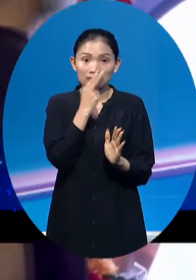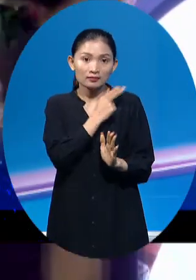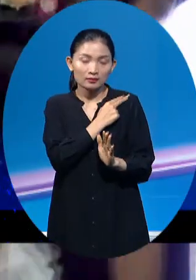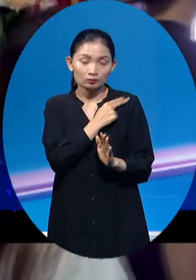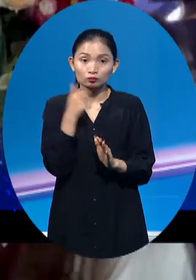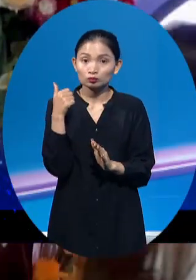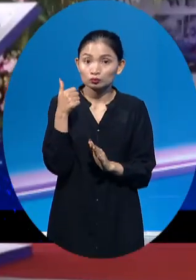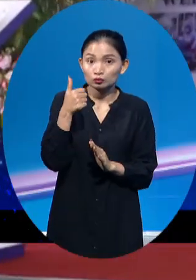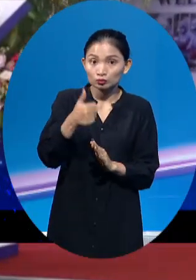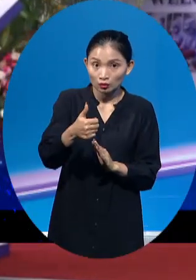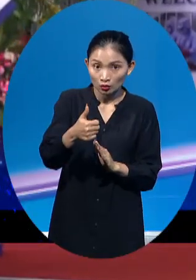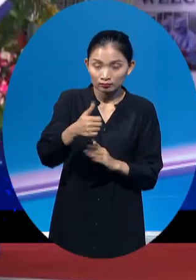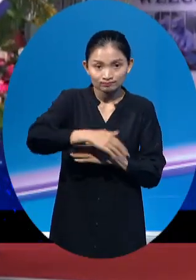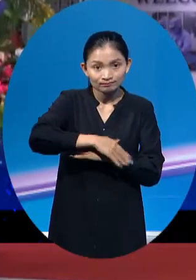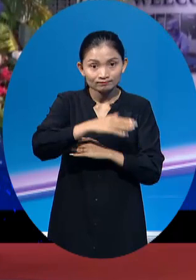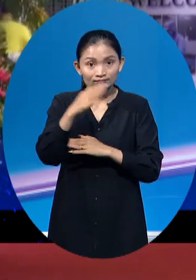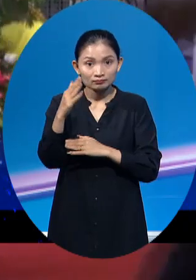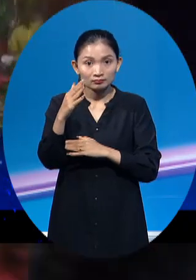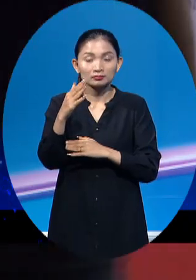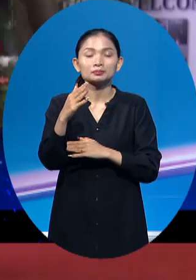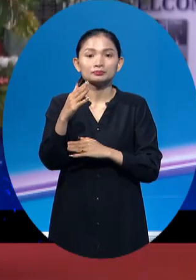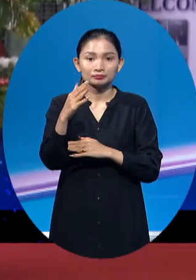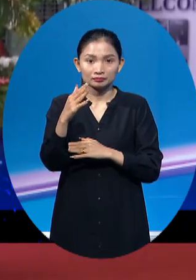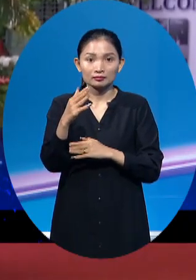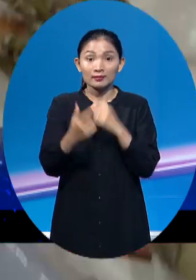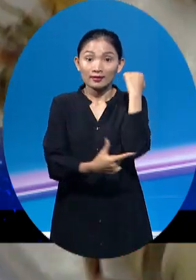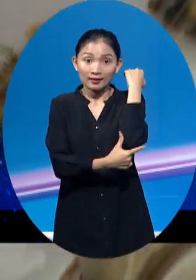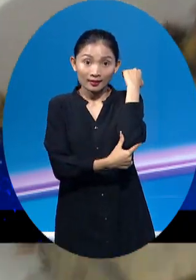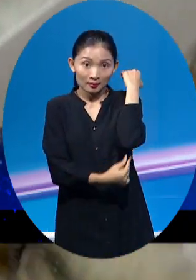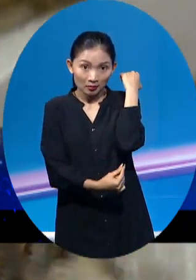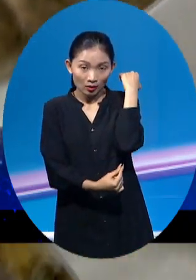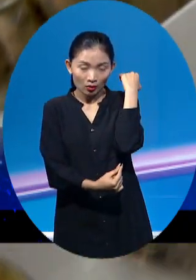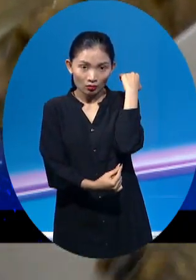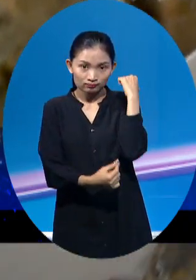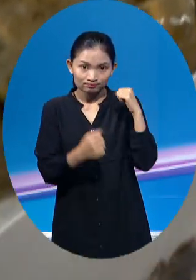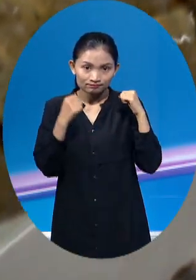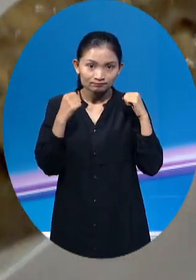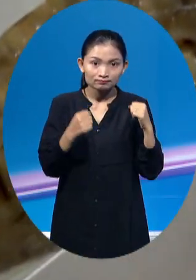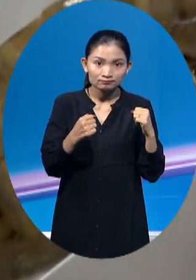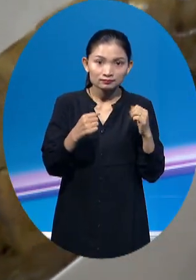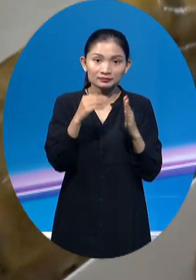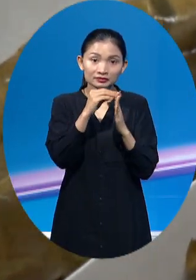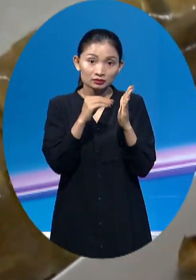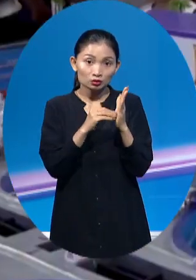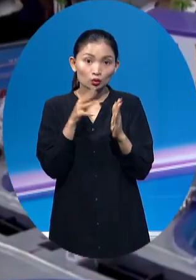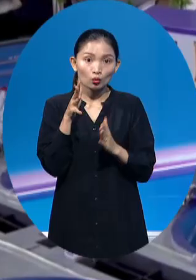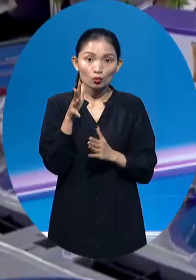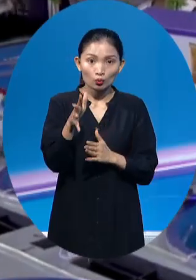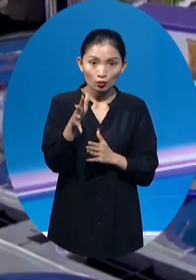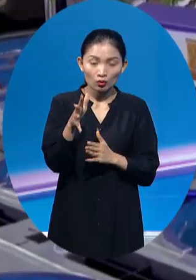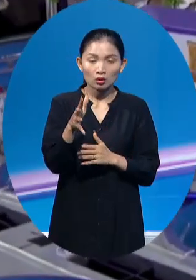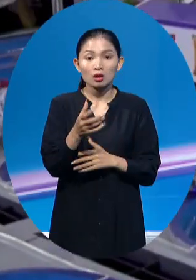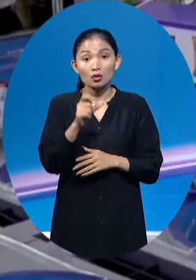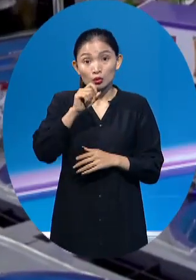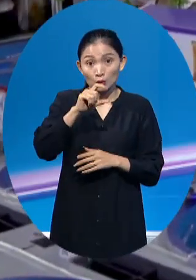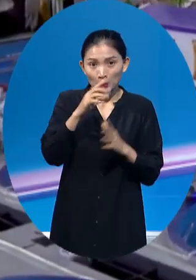phát triển thương hiệu tôm Việt Nam lên tầm cao mới, thể hiện quyết tâm của tỉnh Cà Mau trong việc khẳng định vị thế tôm Cà Mau trên thị trường, cả về số lượng và chất